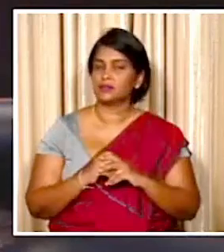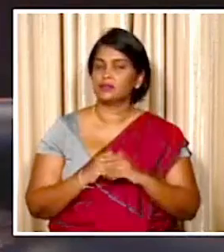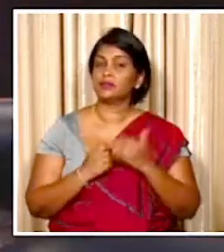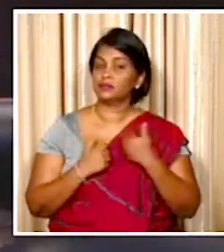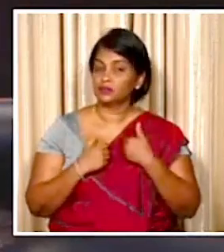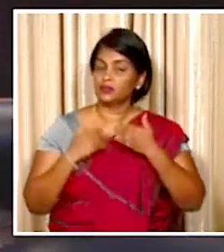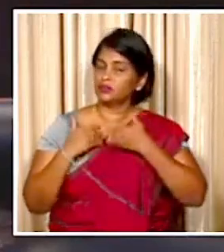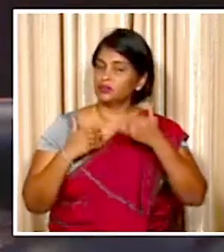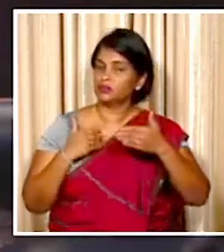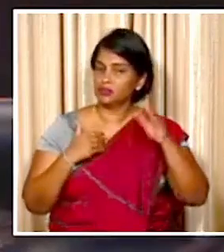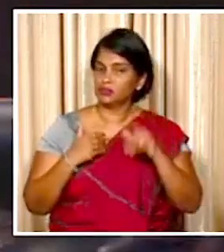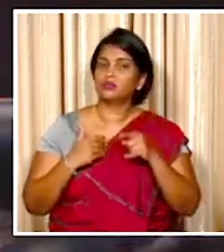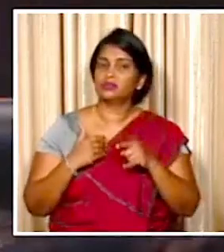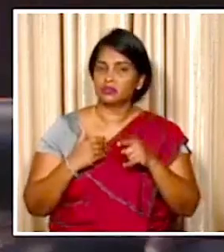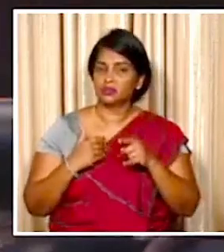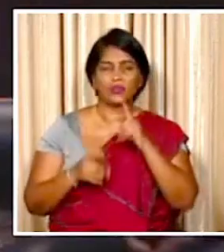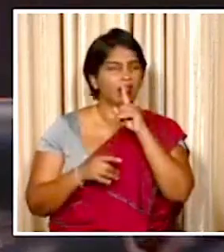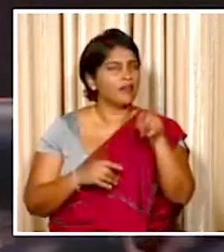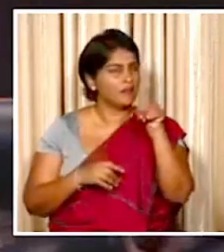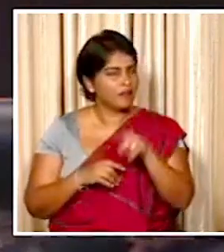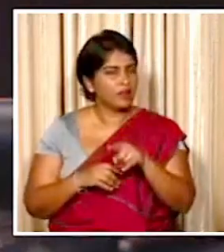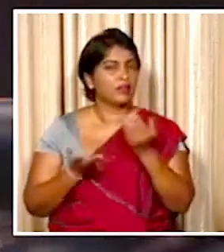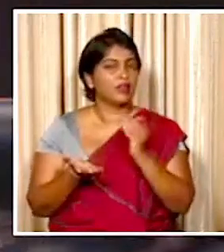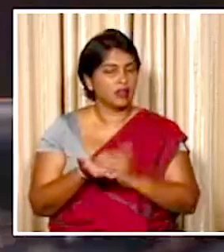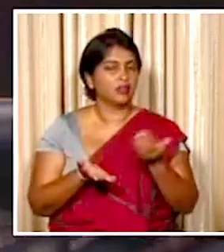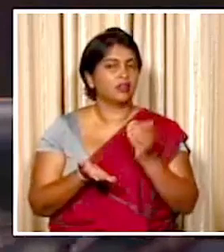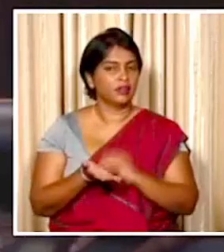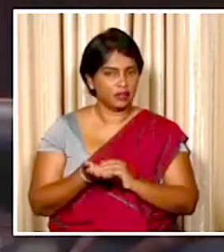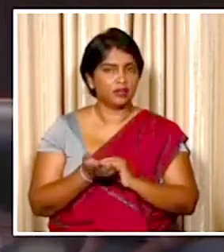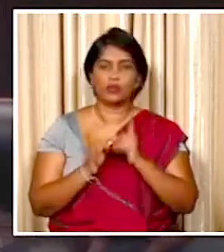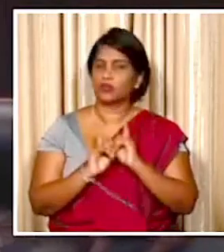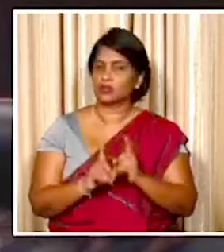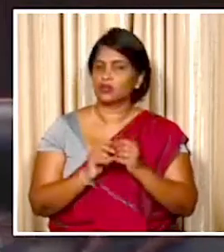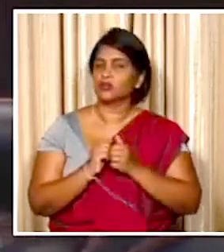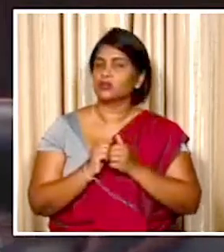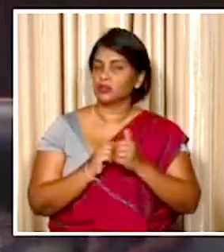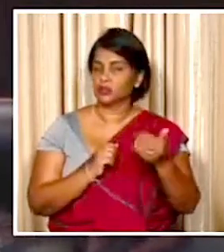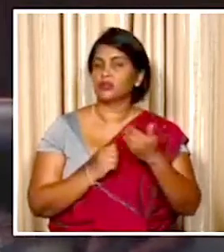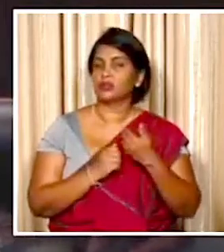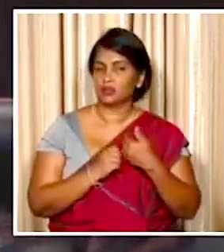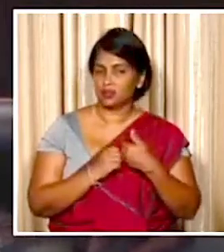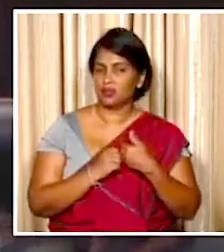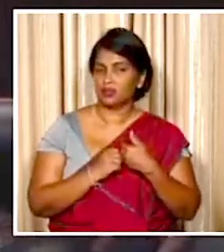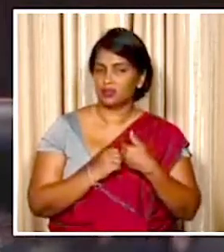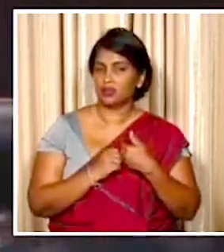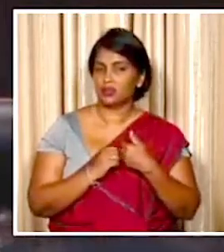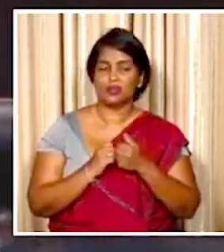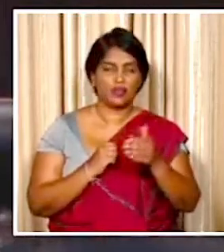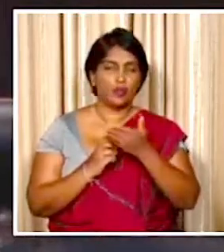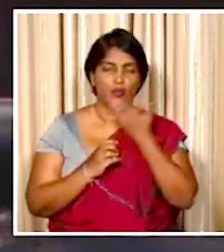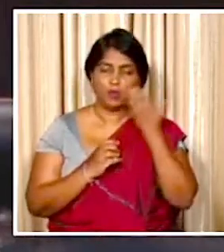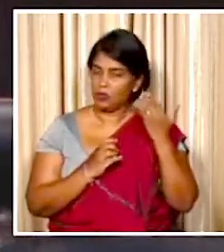अभी मेथे काल करलतीन वरदी नवत नवत एसे करान्न अभी पेलबेन